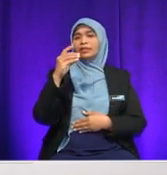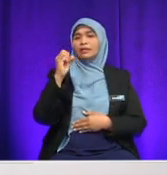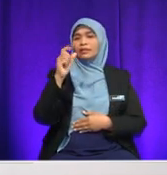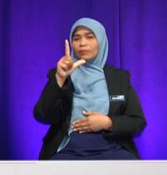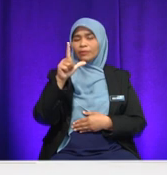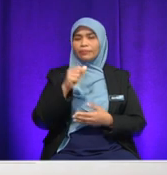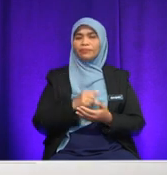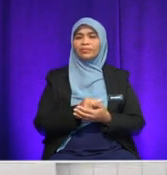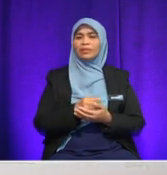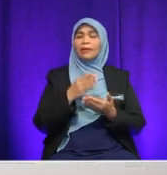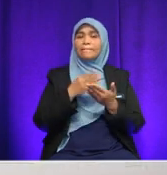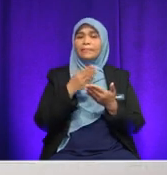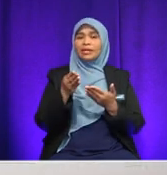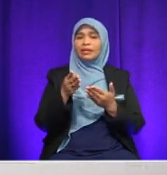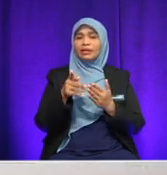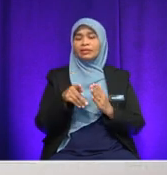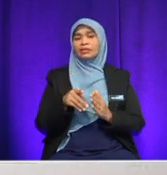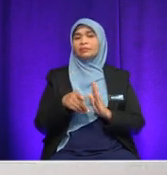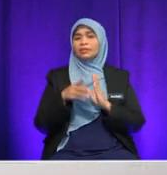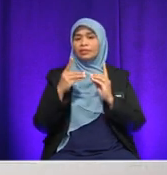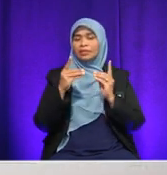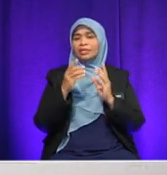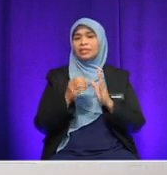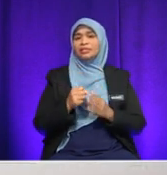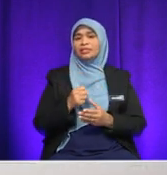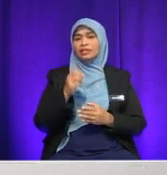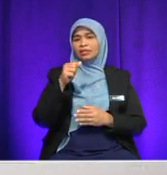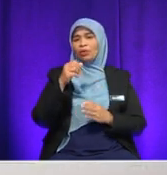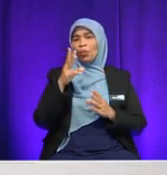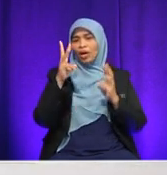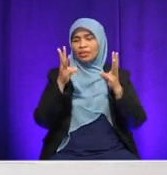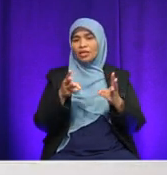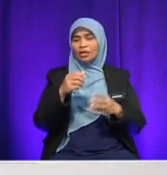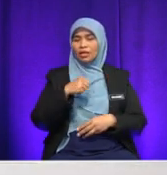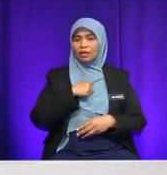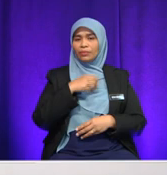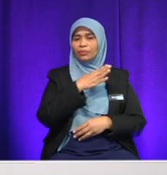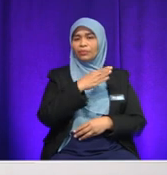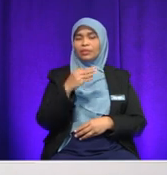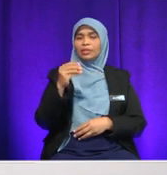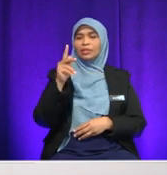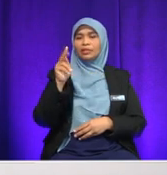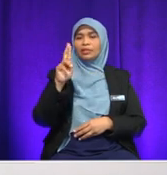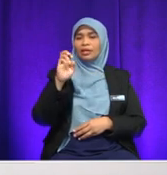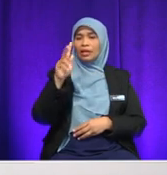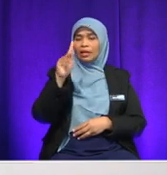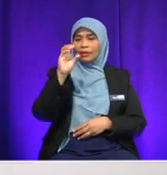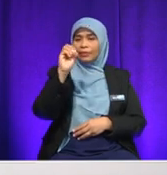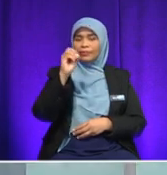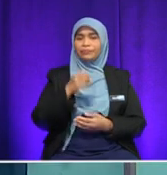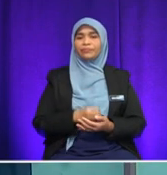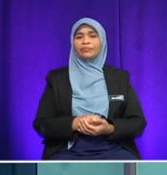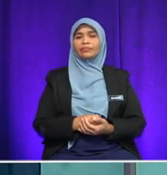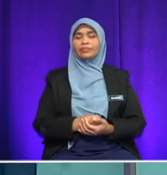atas, berikan kritikan sanjungan terhadap perwatakan aku dan Kreko. Ini kita selitkan